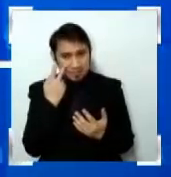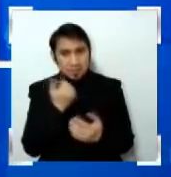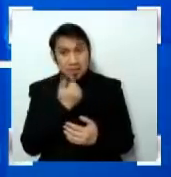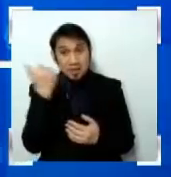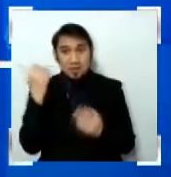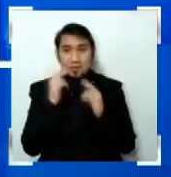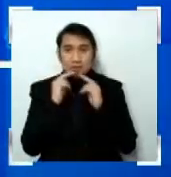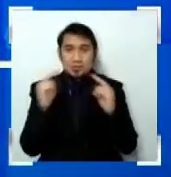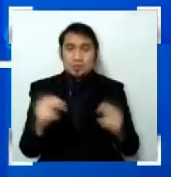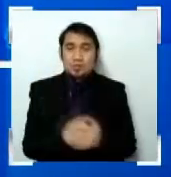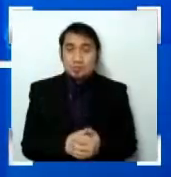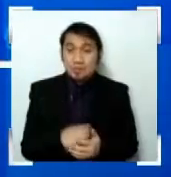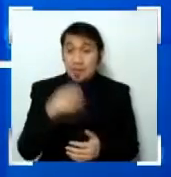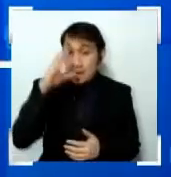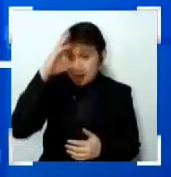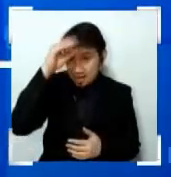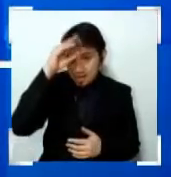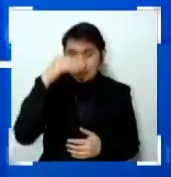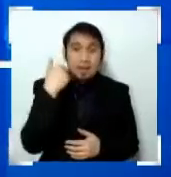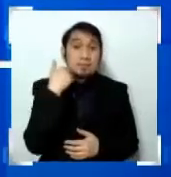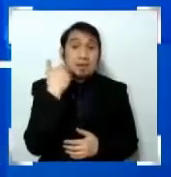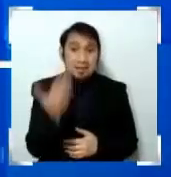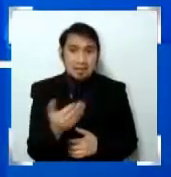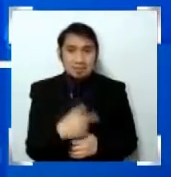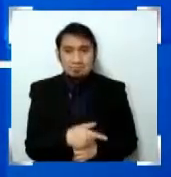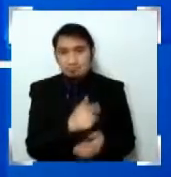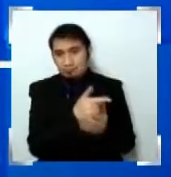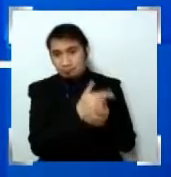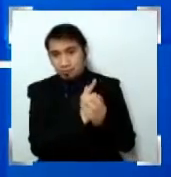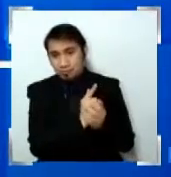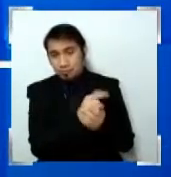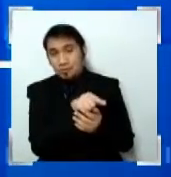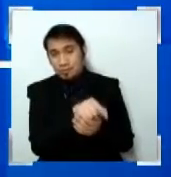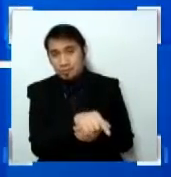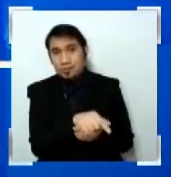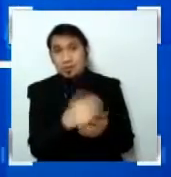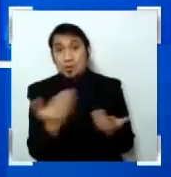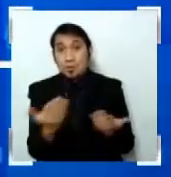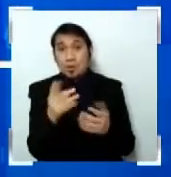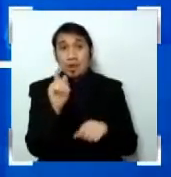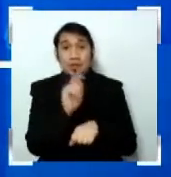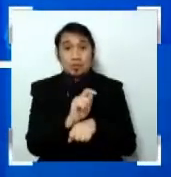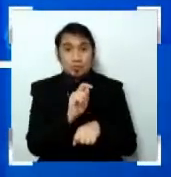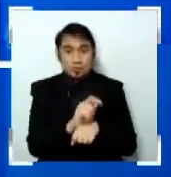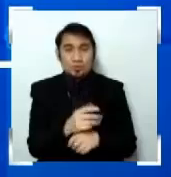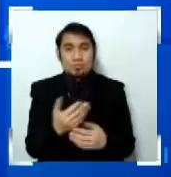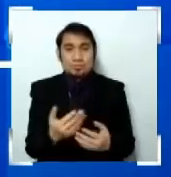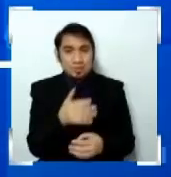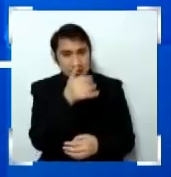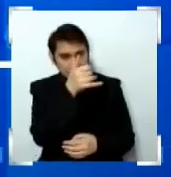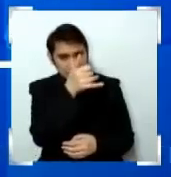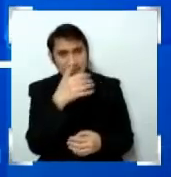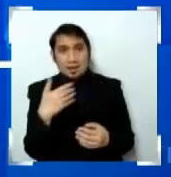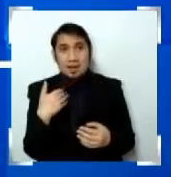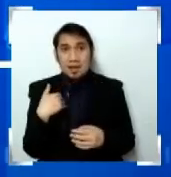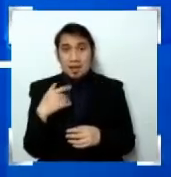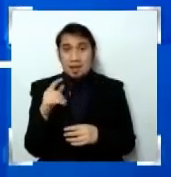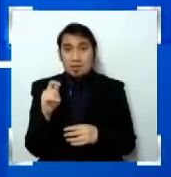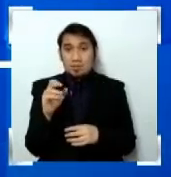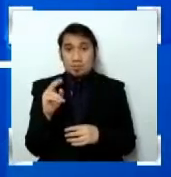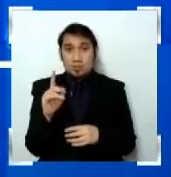Lalaki patay sa pamamaril sa Tondo, Maynila. Sakuha ng CCTV noong June 29. Dinaanan muna ng gunman ang kanyang